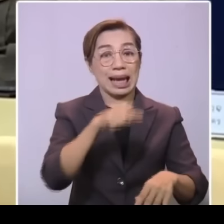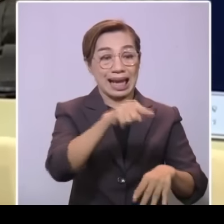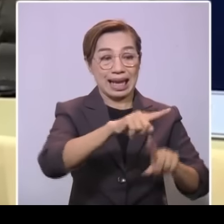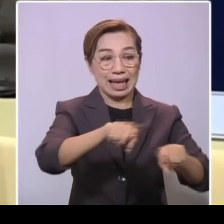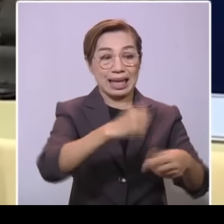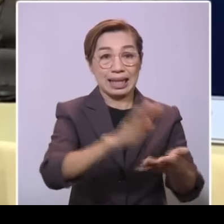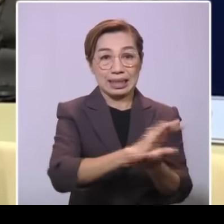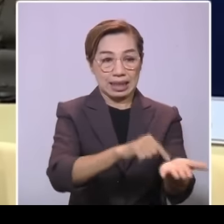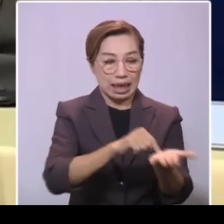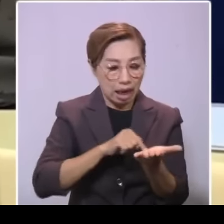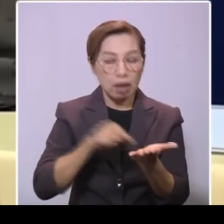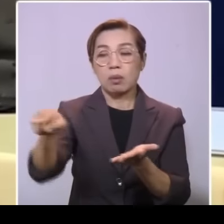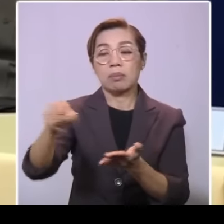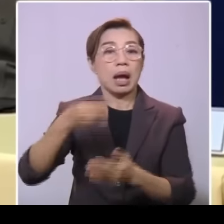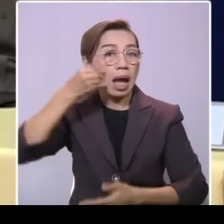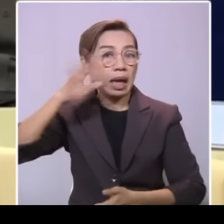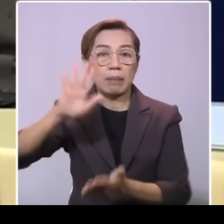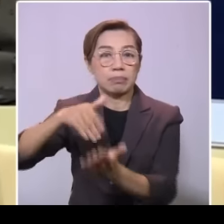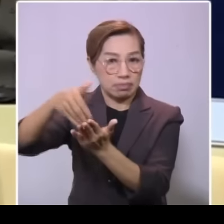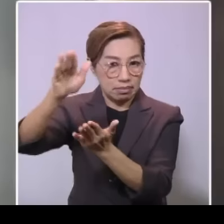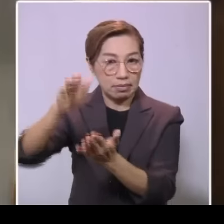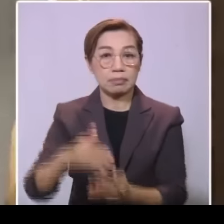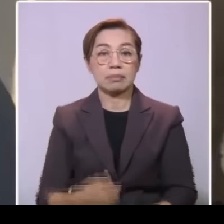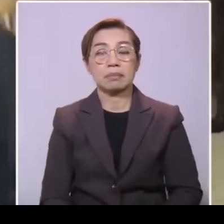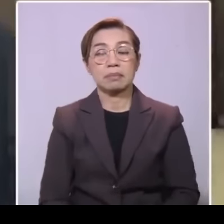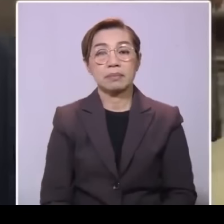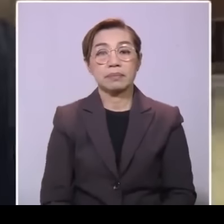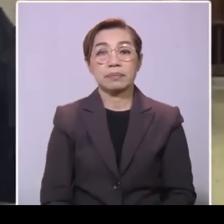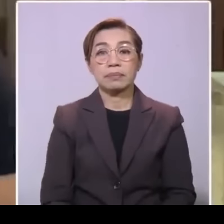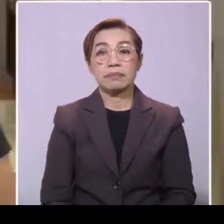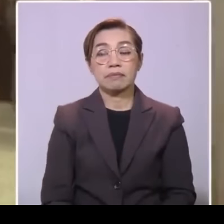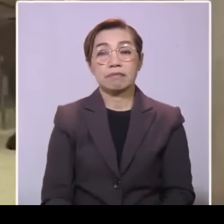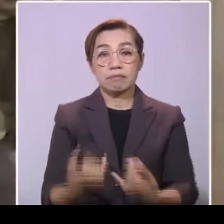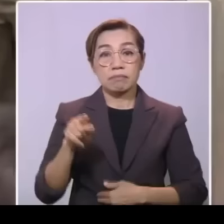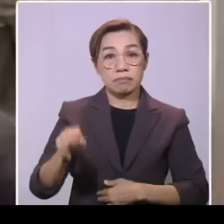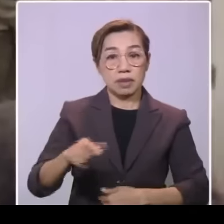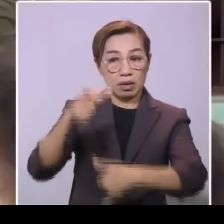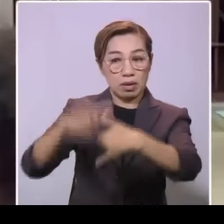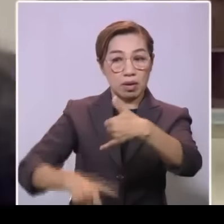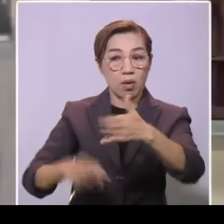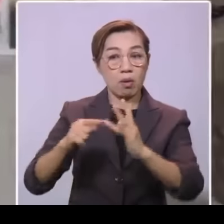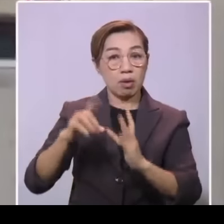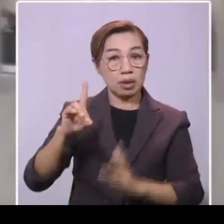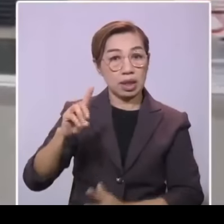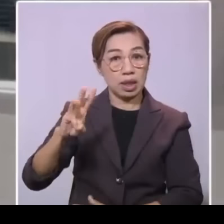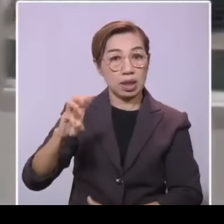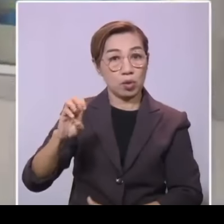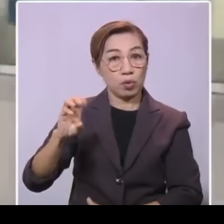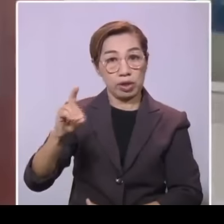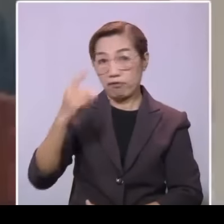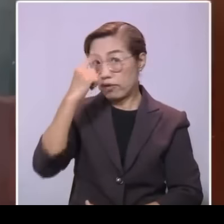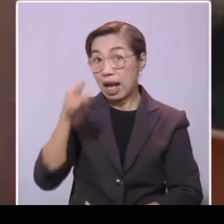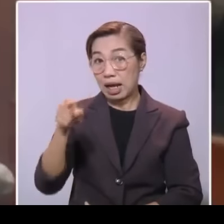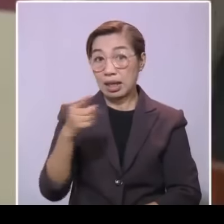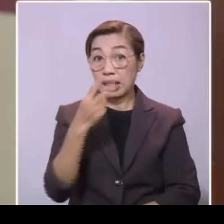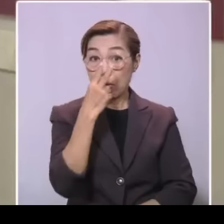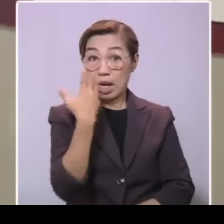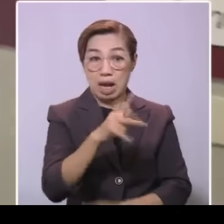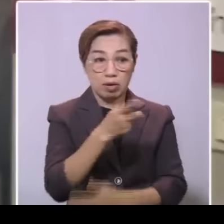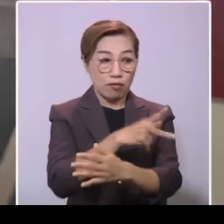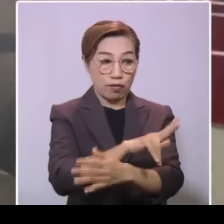ละนะครับก็คือในประเทศส่งกลับประเทศ คุณผู้ชมครับแล้วพฤติกรรมของนายเดวิดนะคือนอกจากที่เราเห็นจากเหตุ